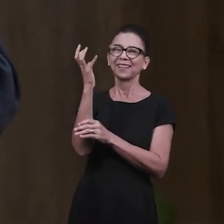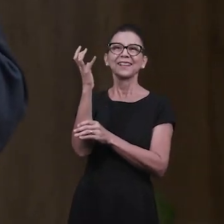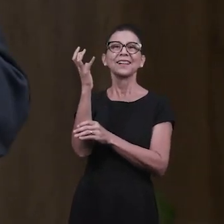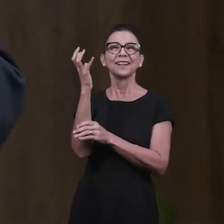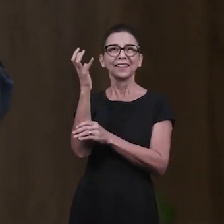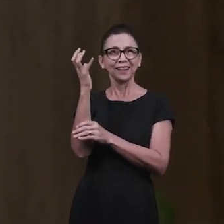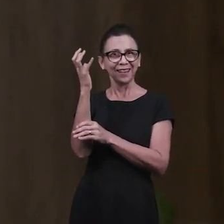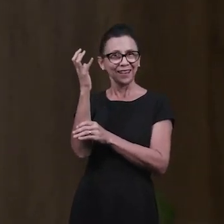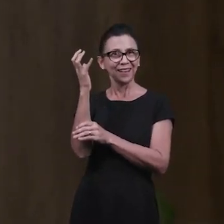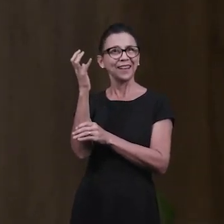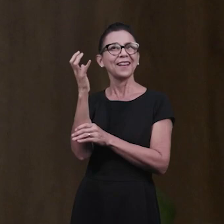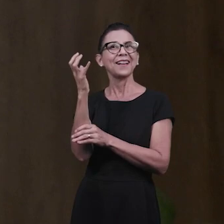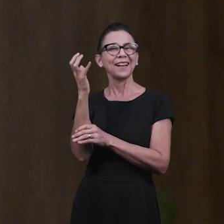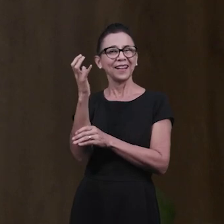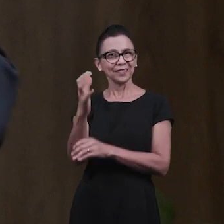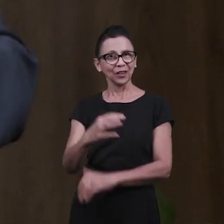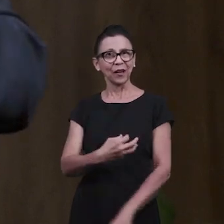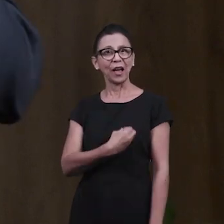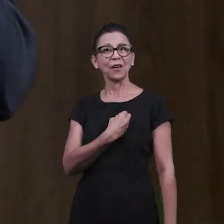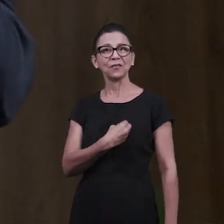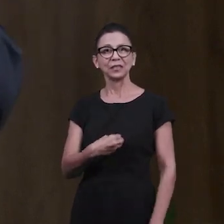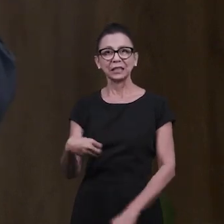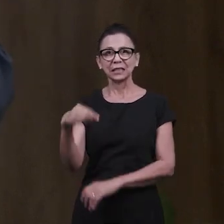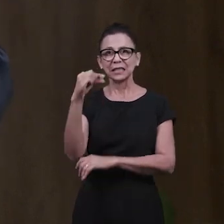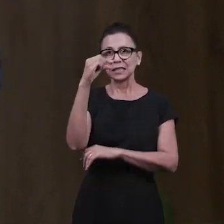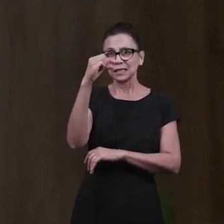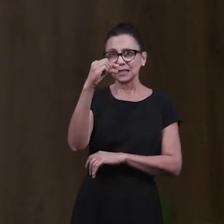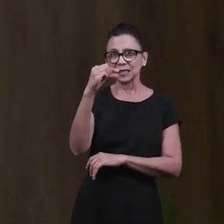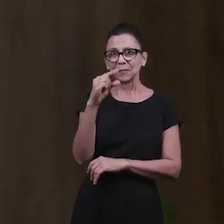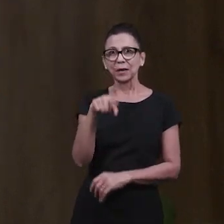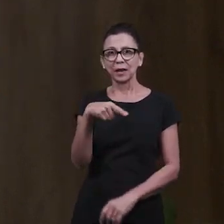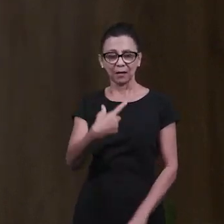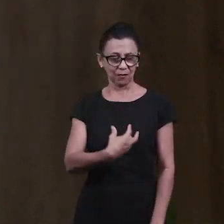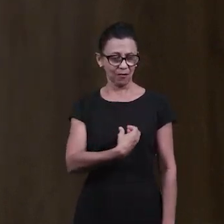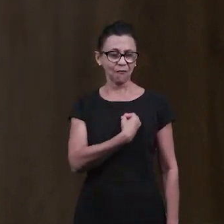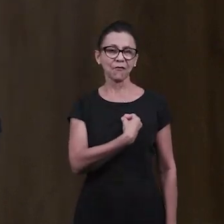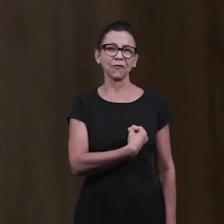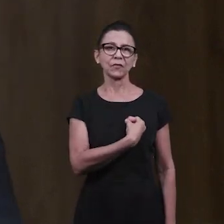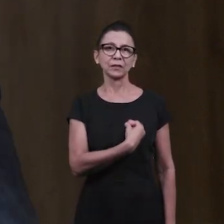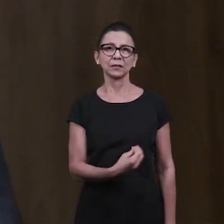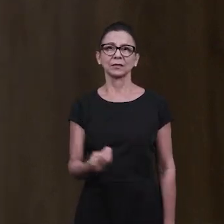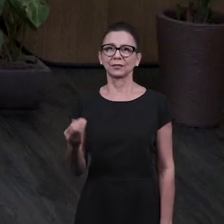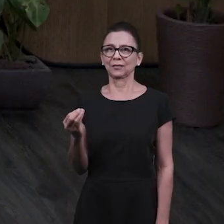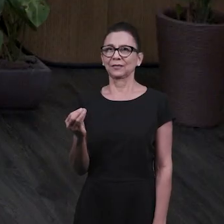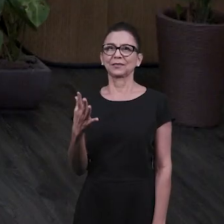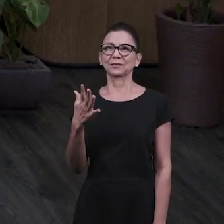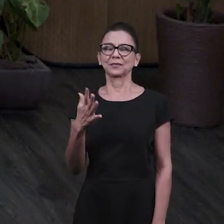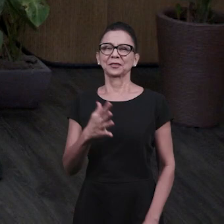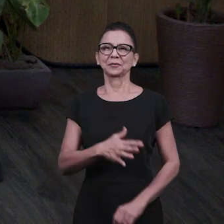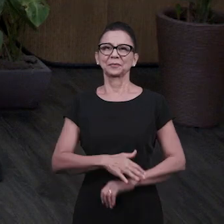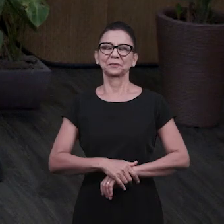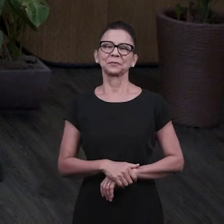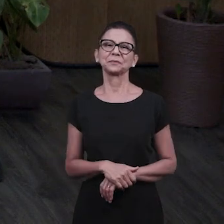autre végétal. Donc la sémence, c'est la vie. Sémence, C'est une nouvelle vie.